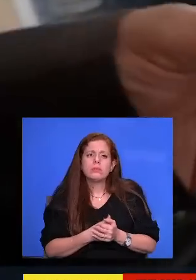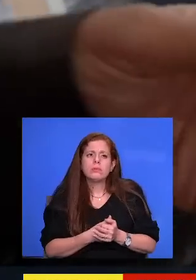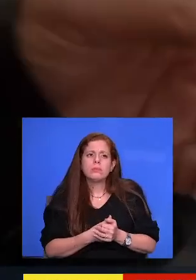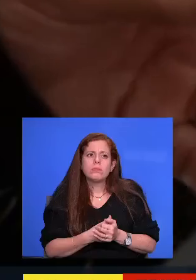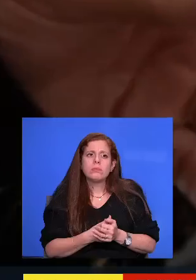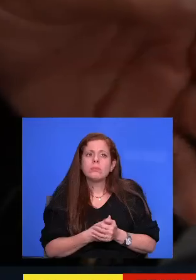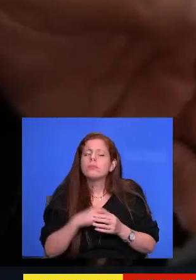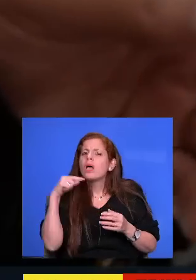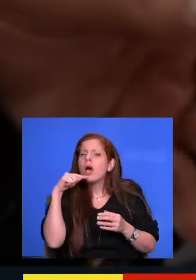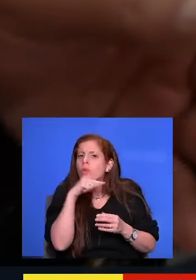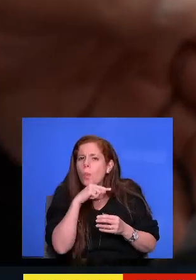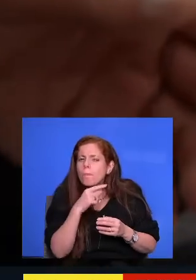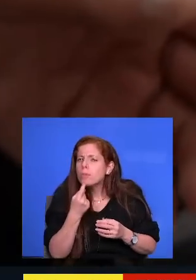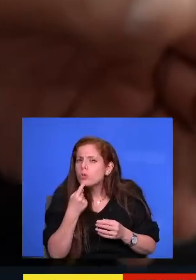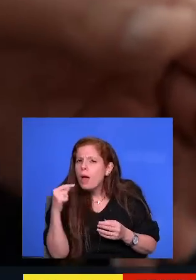אדום, מה זה אומר אדום?